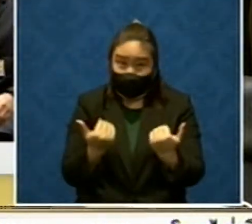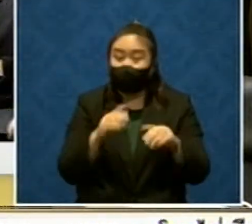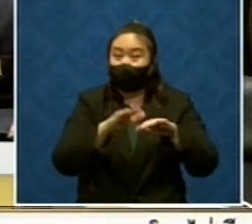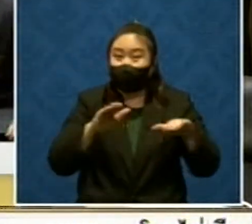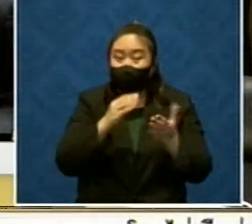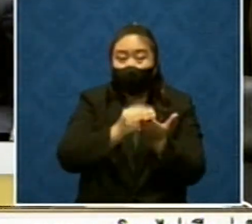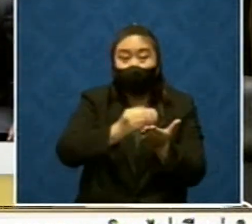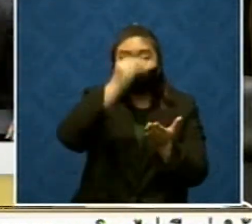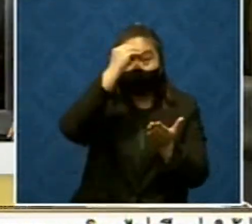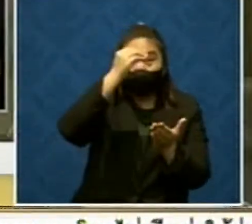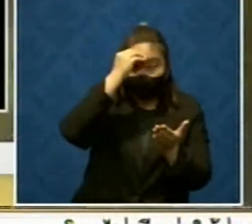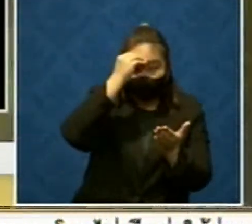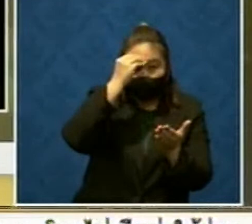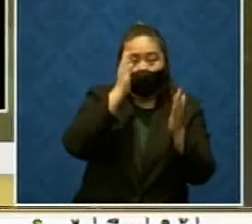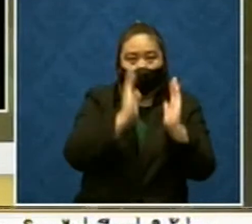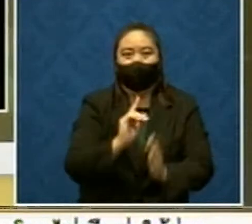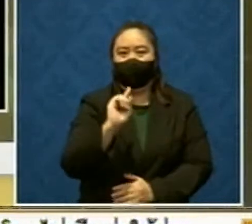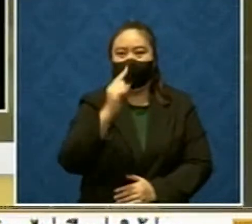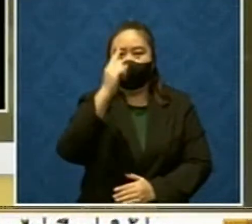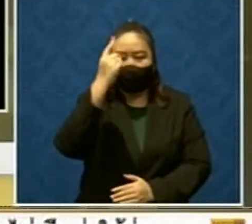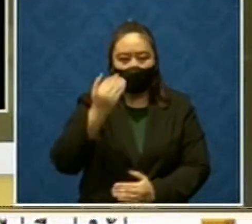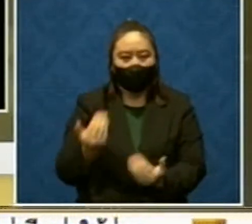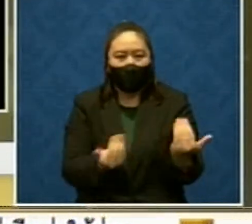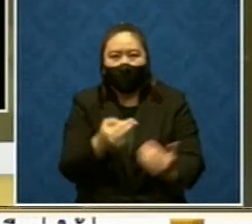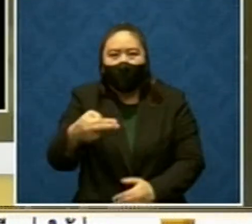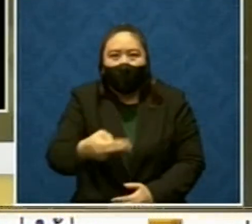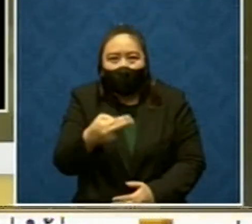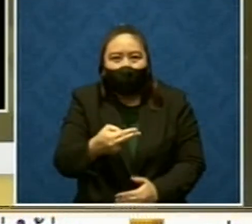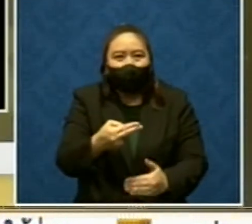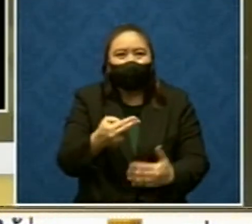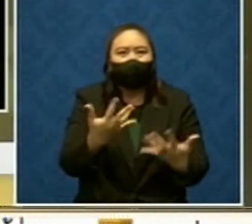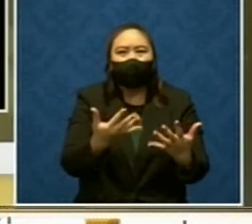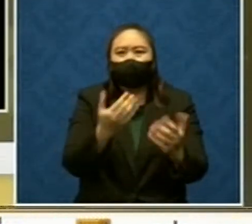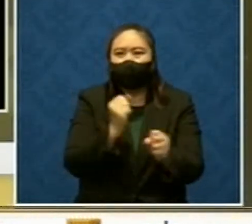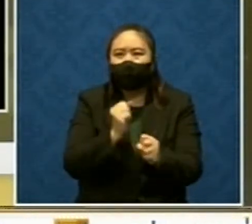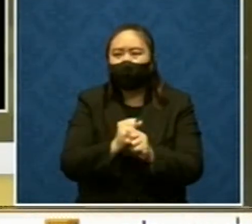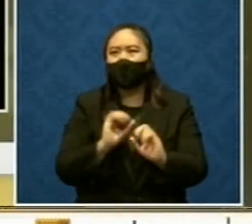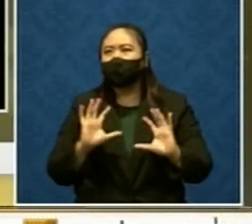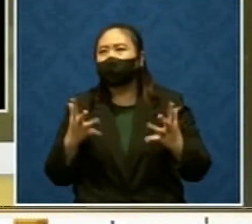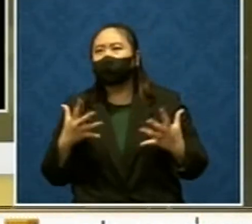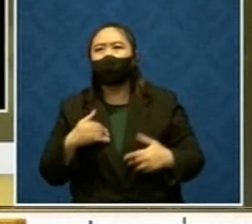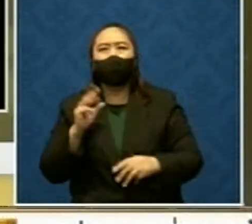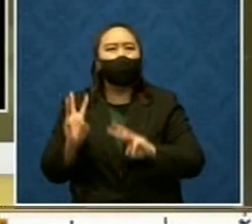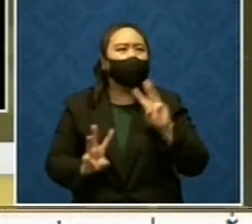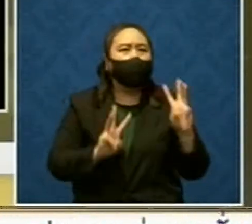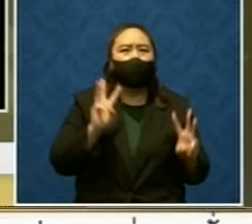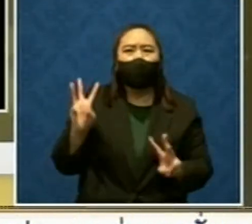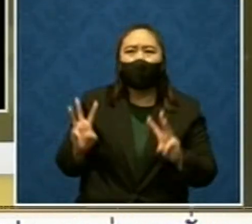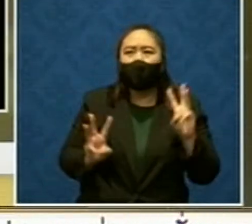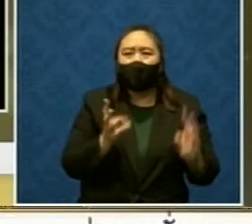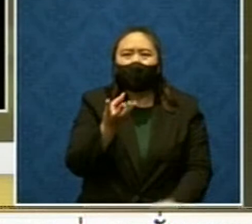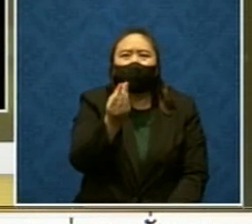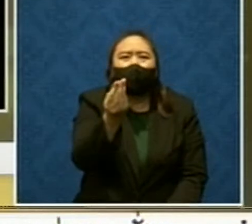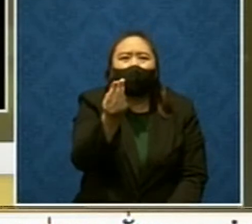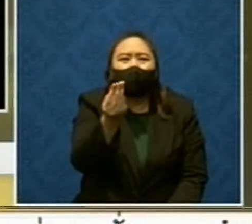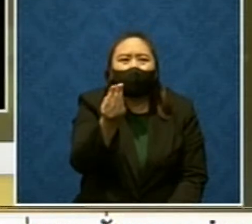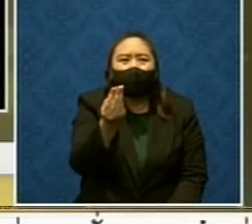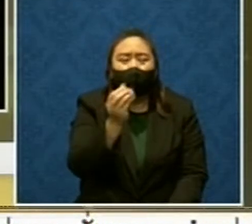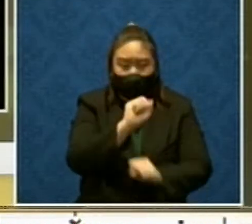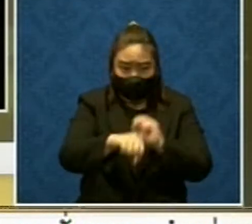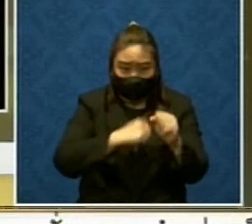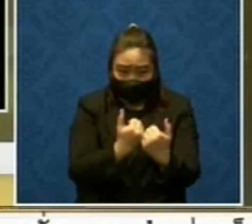คนรุ่นใหม่ลูกหลานเราเนี่ยตกงานไปเท่าไหร่ครับเฉลี่ยแล้วในปี64เนี่ยนิสิตนักศึกษาให